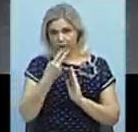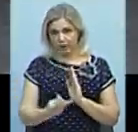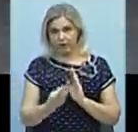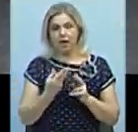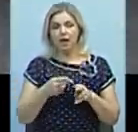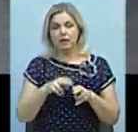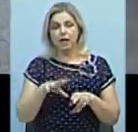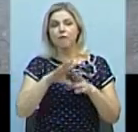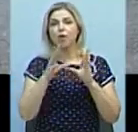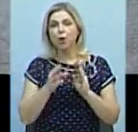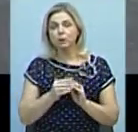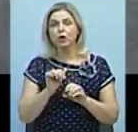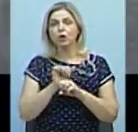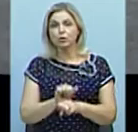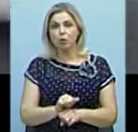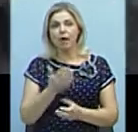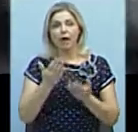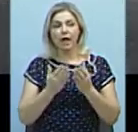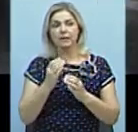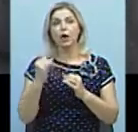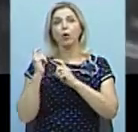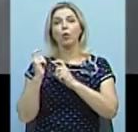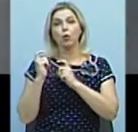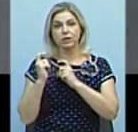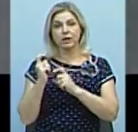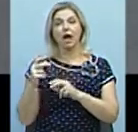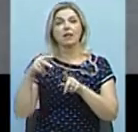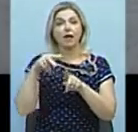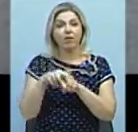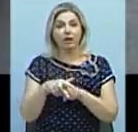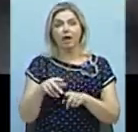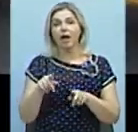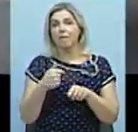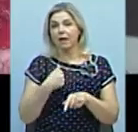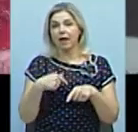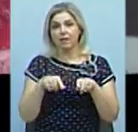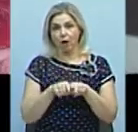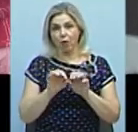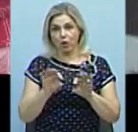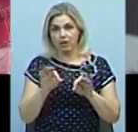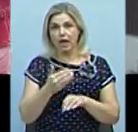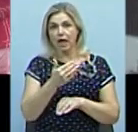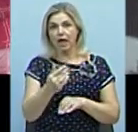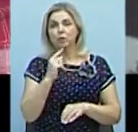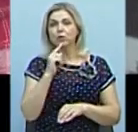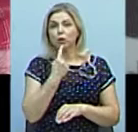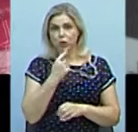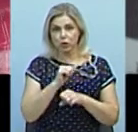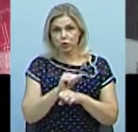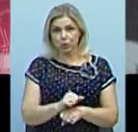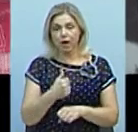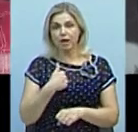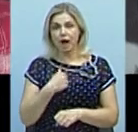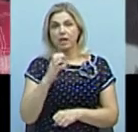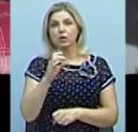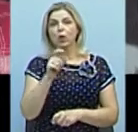взагалі, призупиняєшся позаду, якщо фура їде завантажена, то мені таке розповідають, їм важко зупинитись, а я з людьми їду. А якщо я